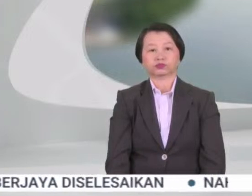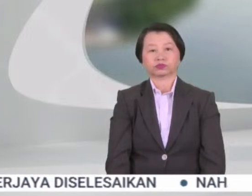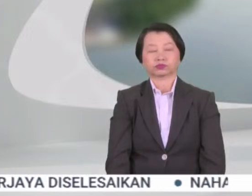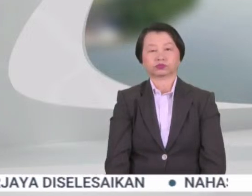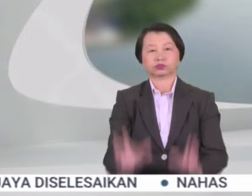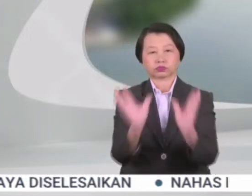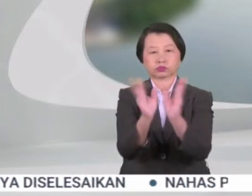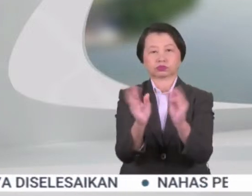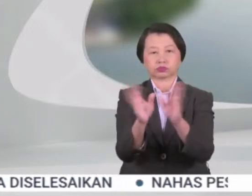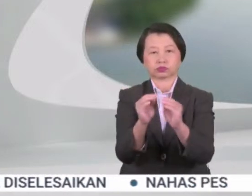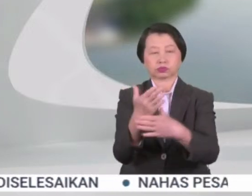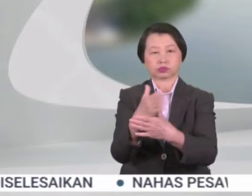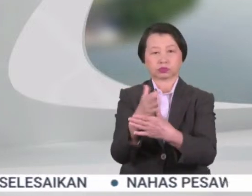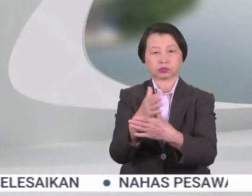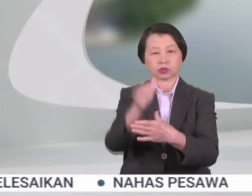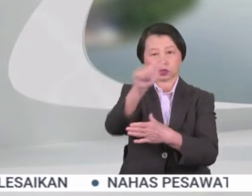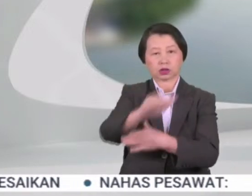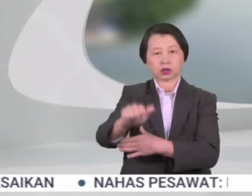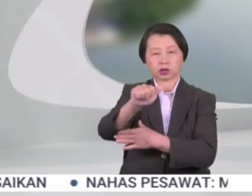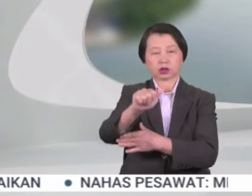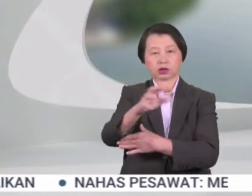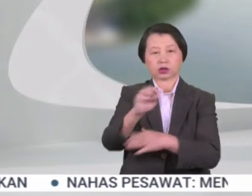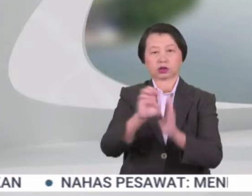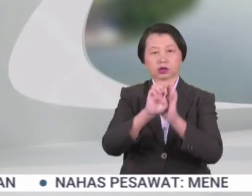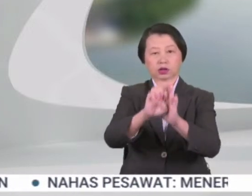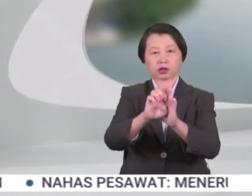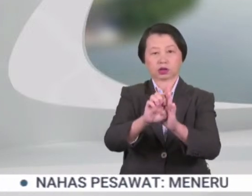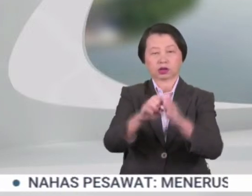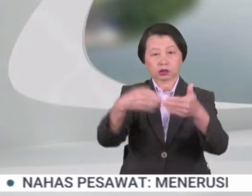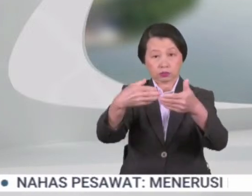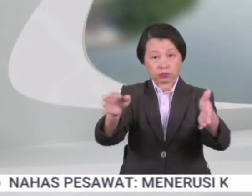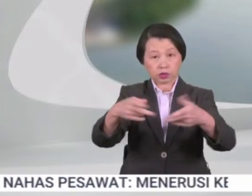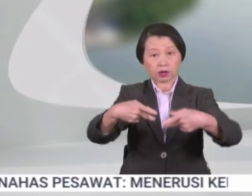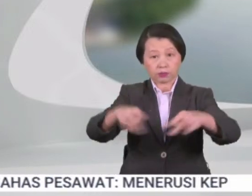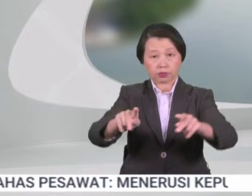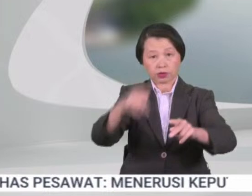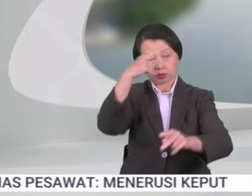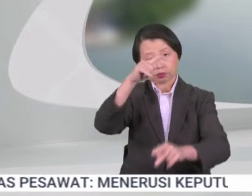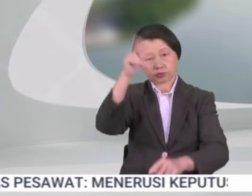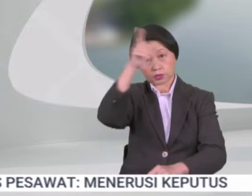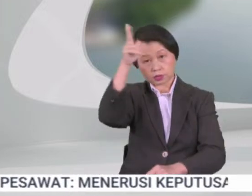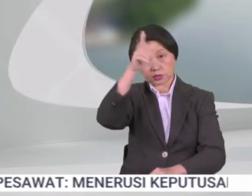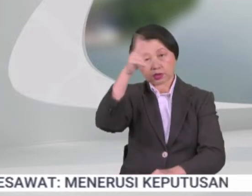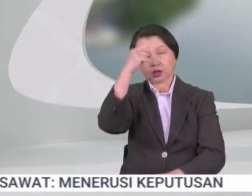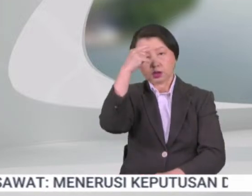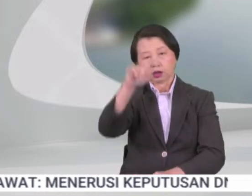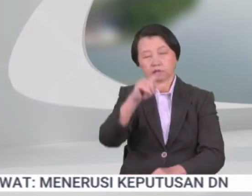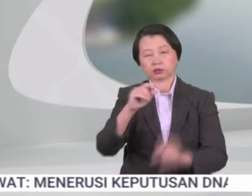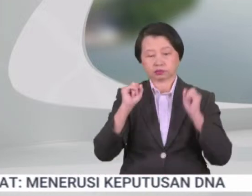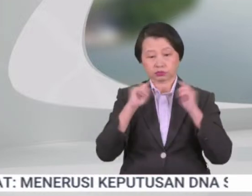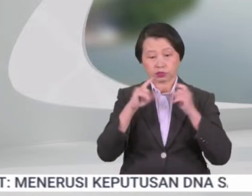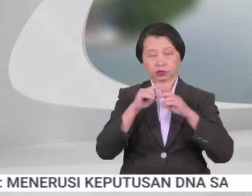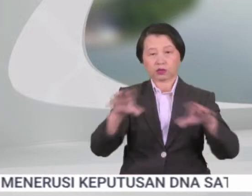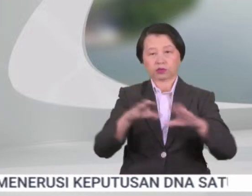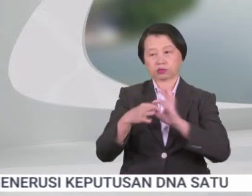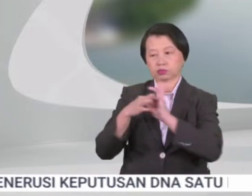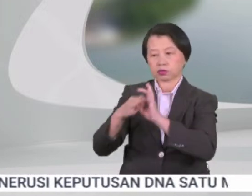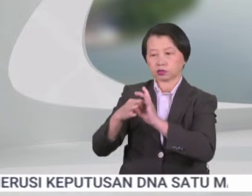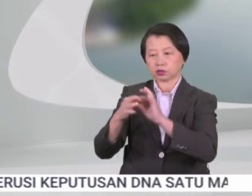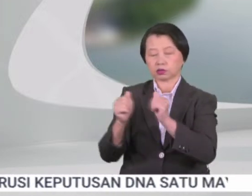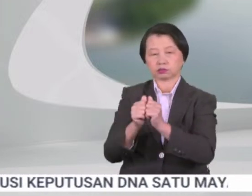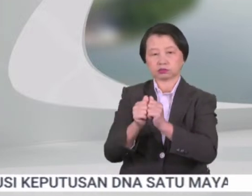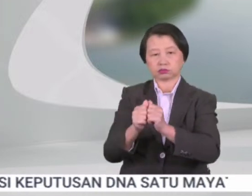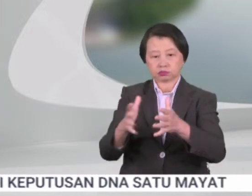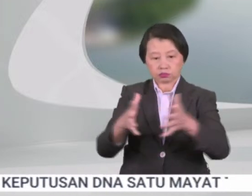sidang kemuncak perkongsian lautan Asia dive Expo edex membuka peluang terbaik bagi kerajaan dan sektor swasta menjalin kerjasama dalam